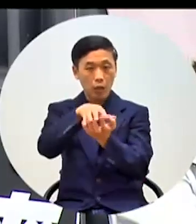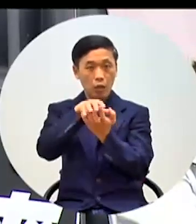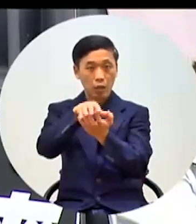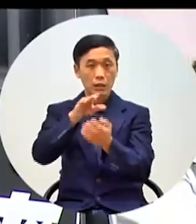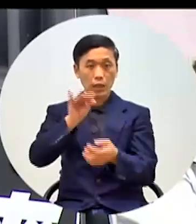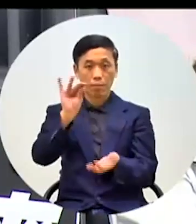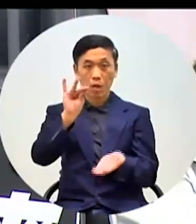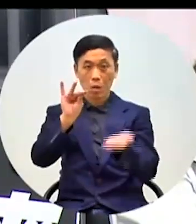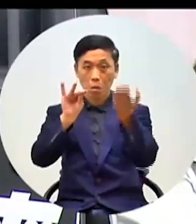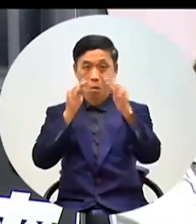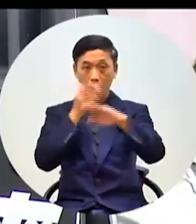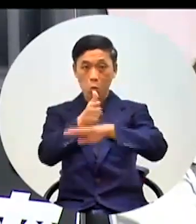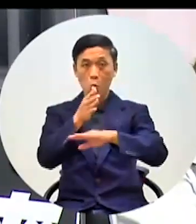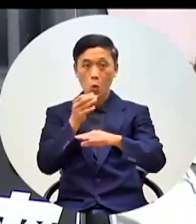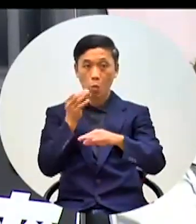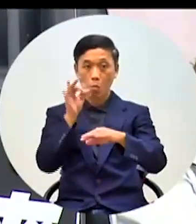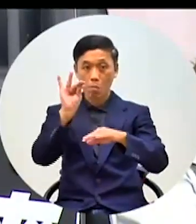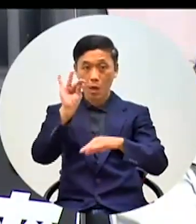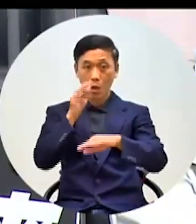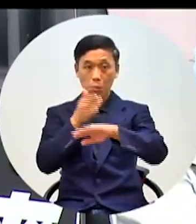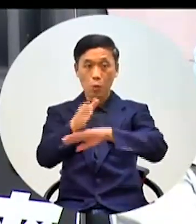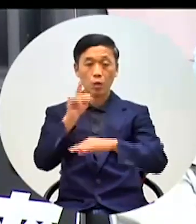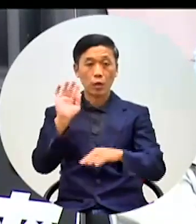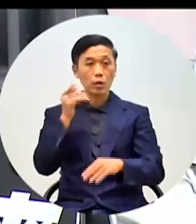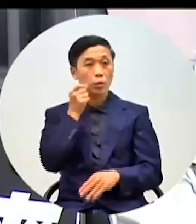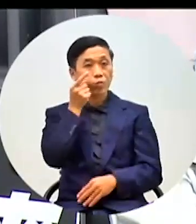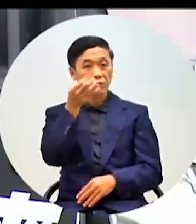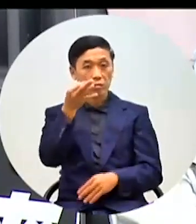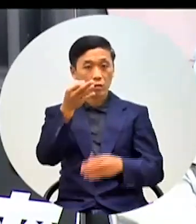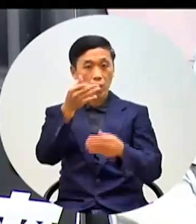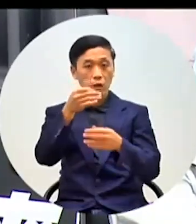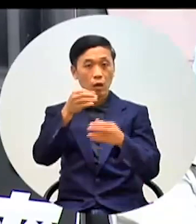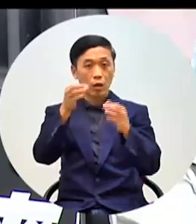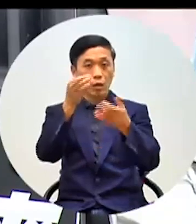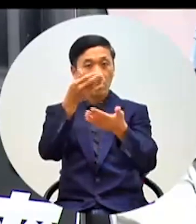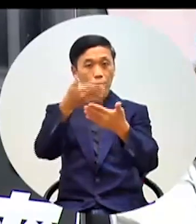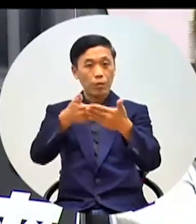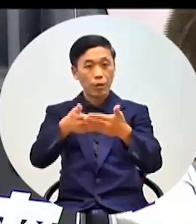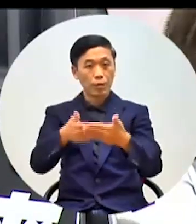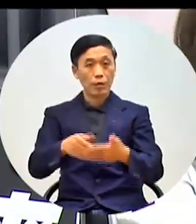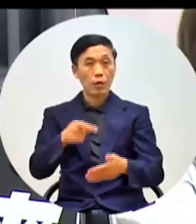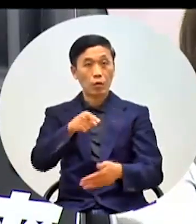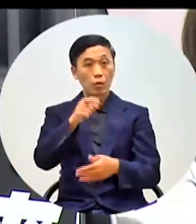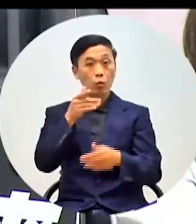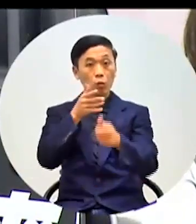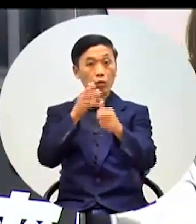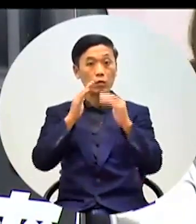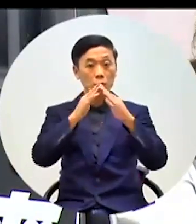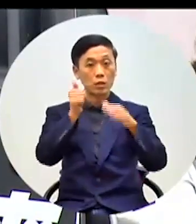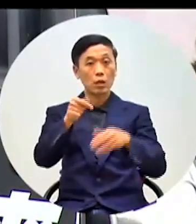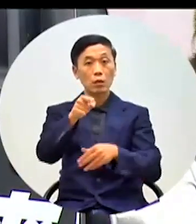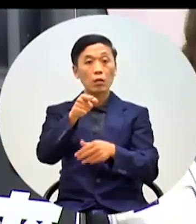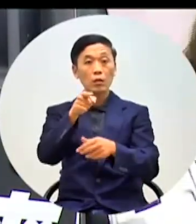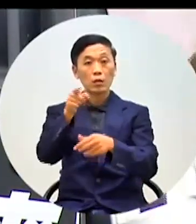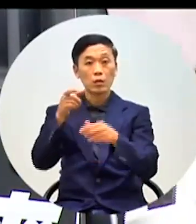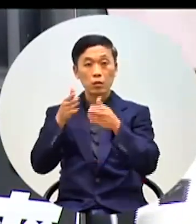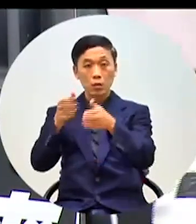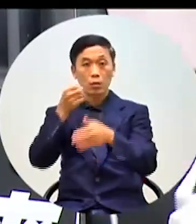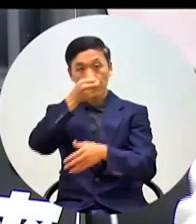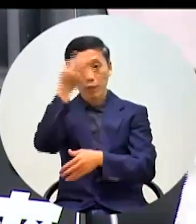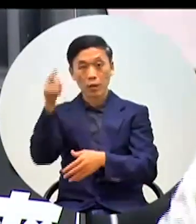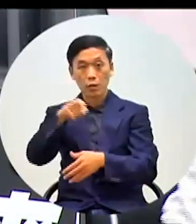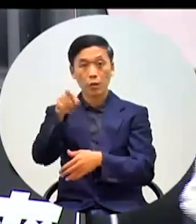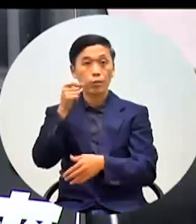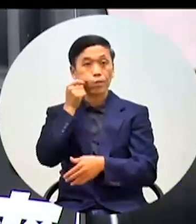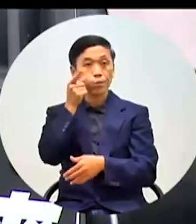百，我们的薪资呢却是倒退。我请问千搞起定哈，如何面对这个年轻人的薪资问题？我觉得